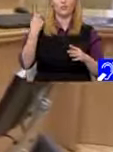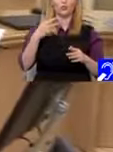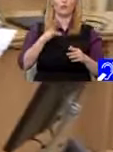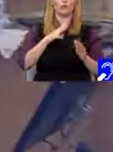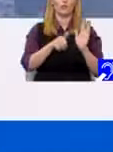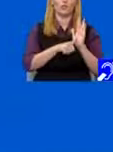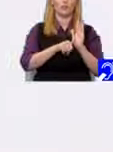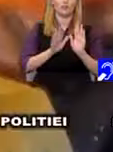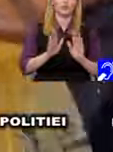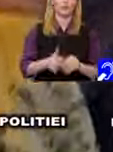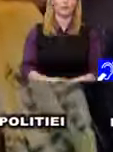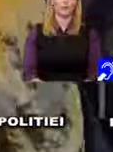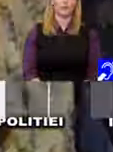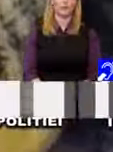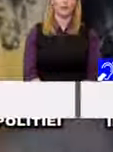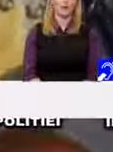punctuali.